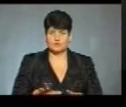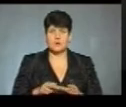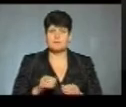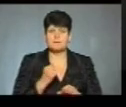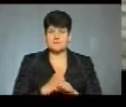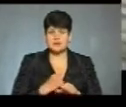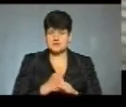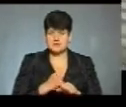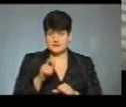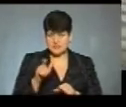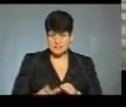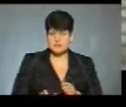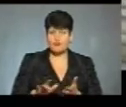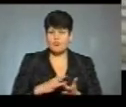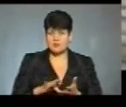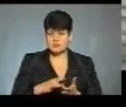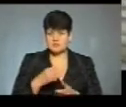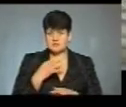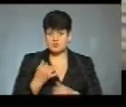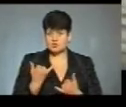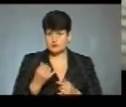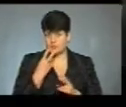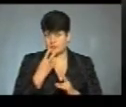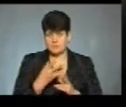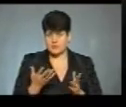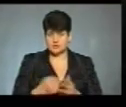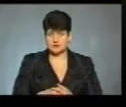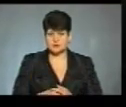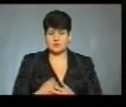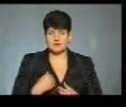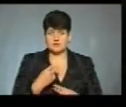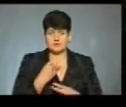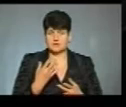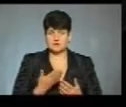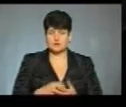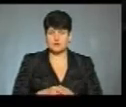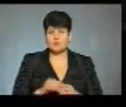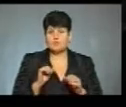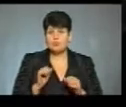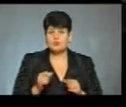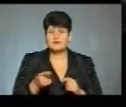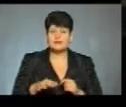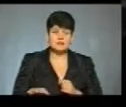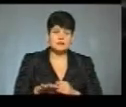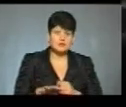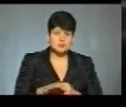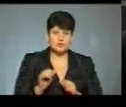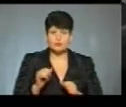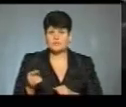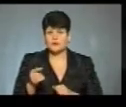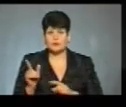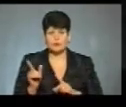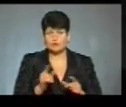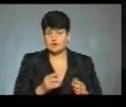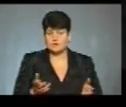бухгалтерії Любов Балдюк розповіла, що сьогодні його не бачила. Ну, не бачила його. Може, він де на території, може, в Тернопіль